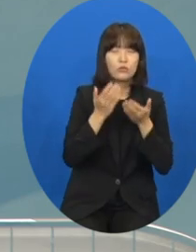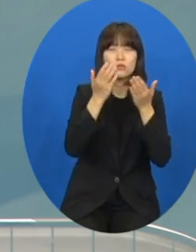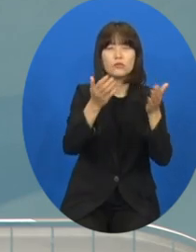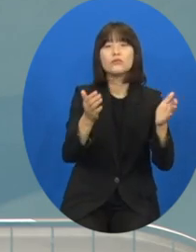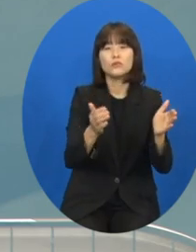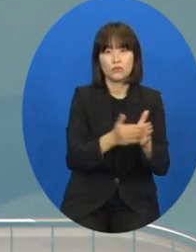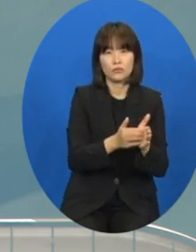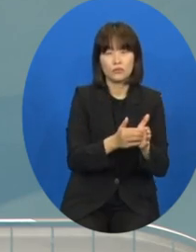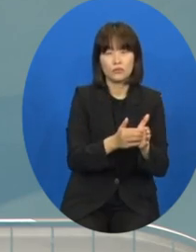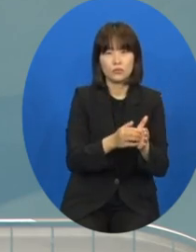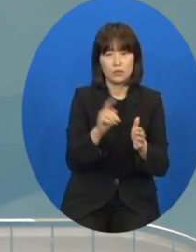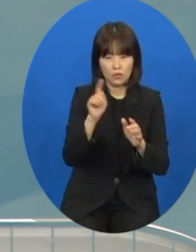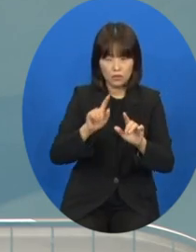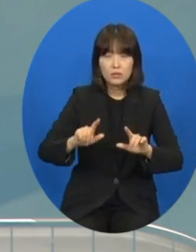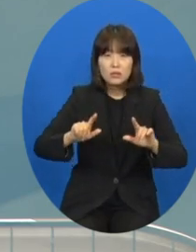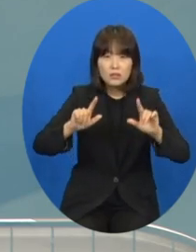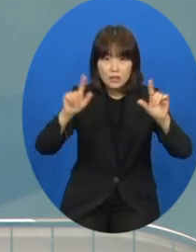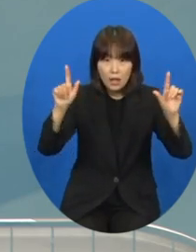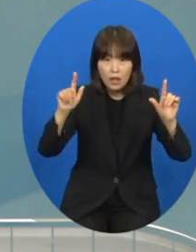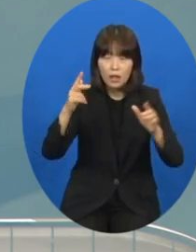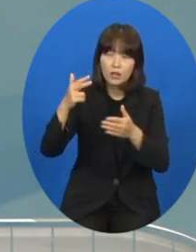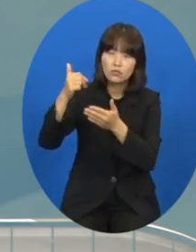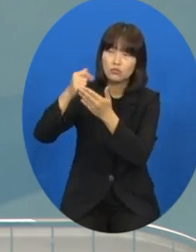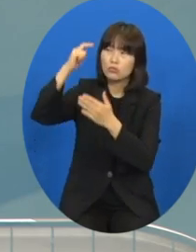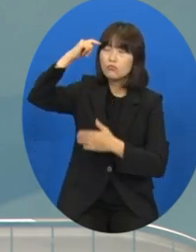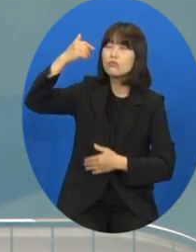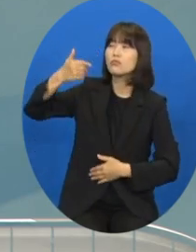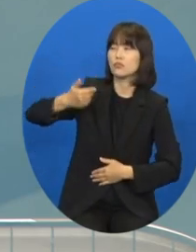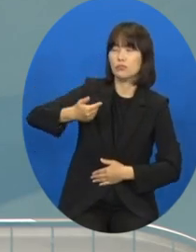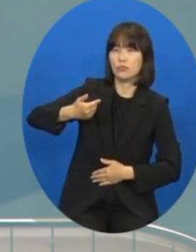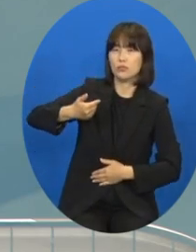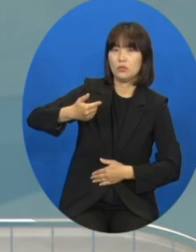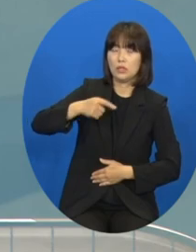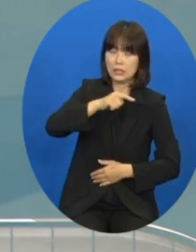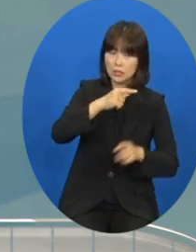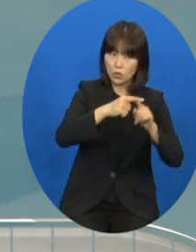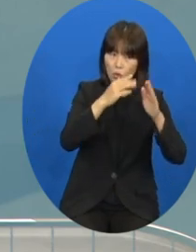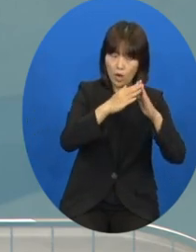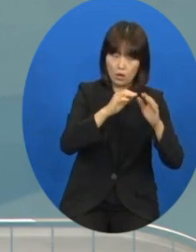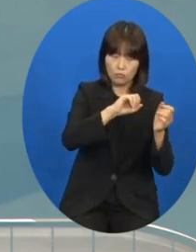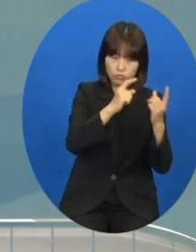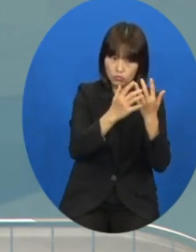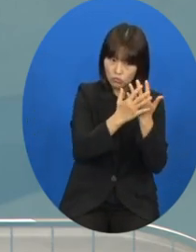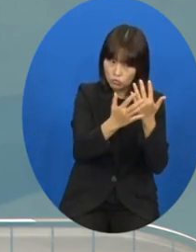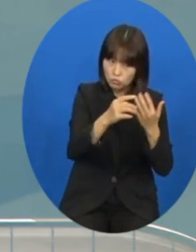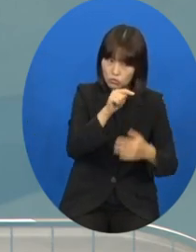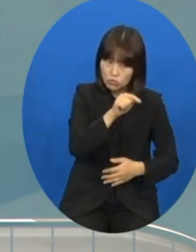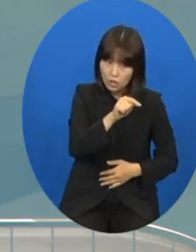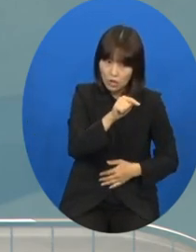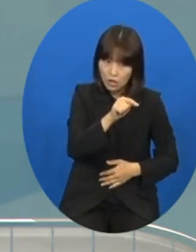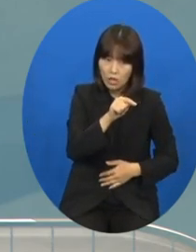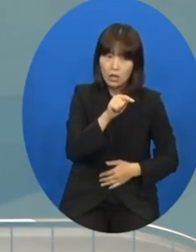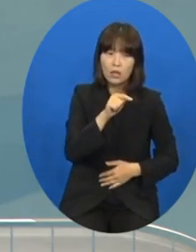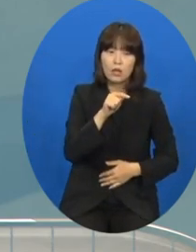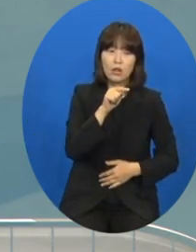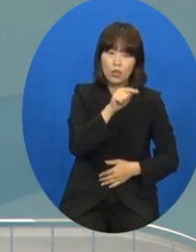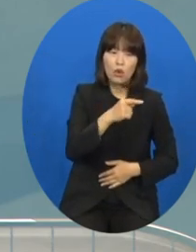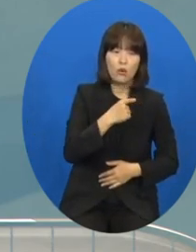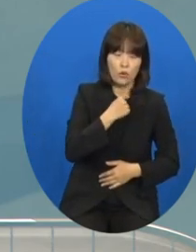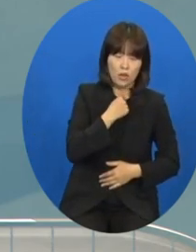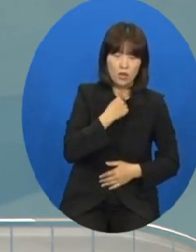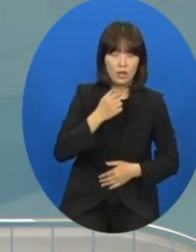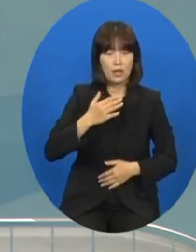근데 어느 날 주님이 물으시더래요. 이 교회가 부흥되는 것이 내가 원하는 거냐, 내가